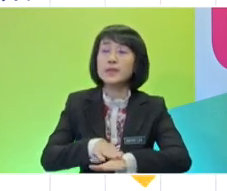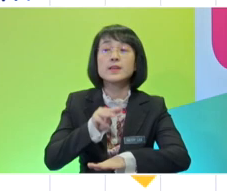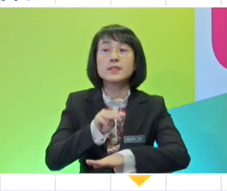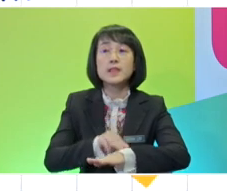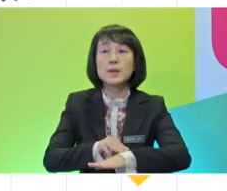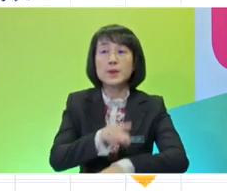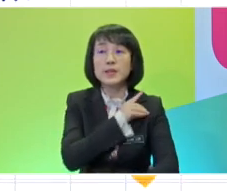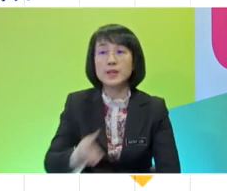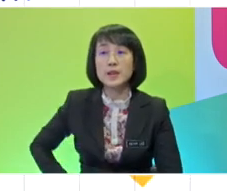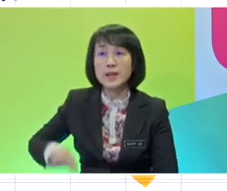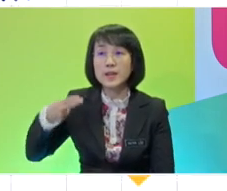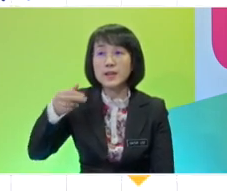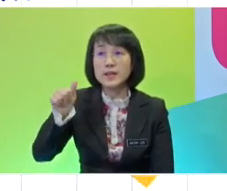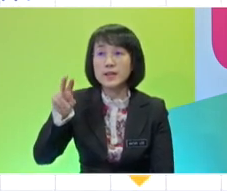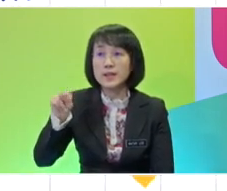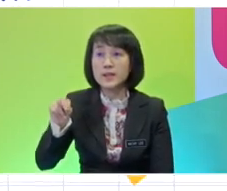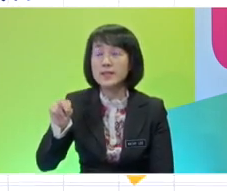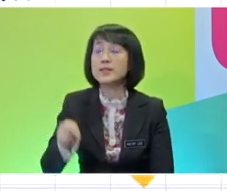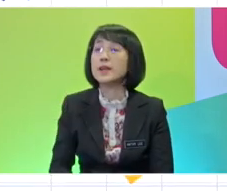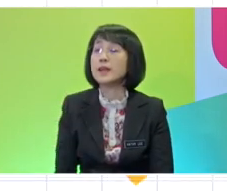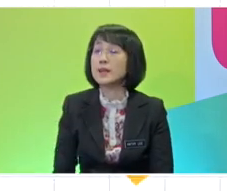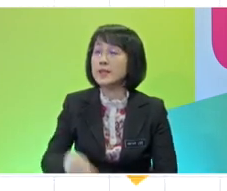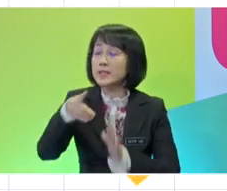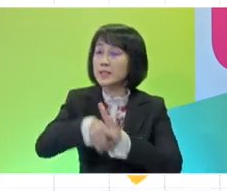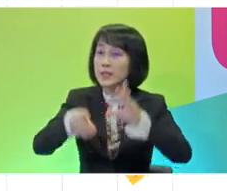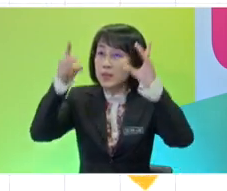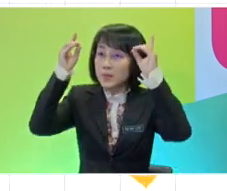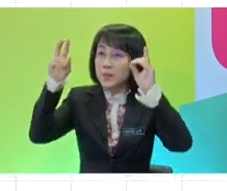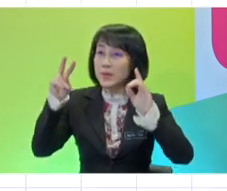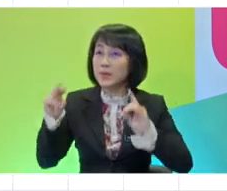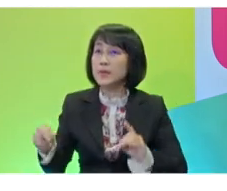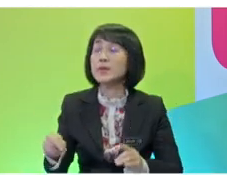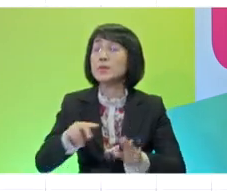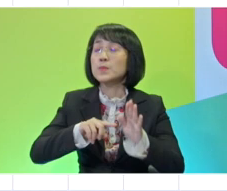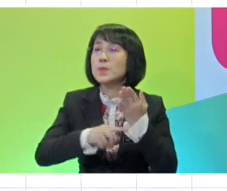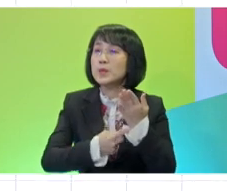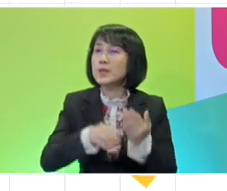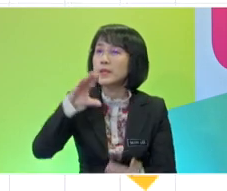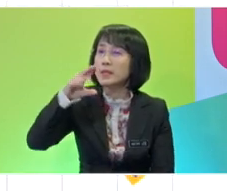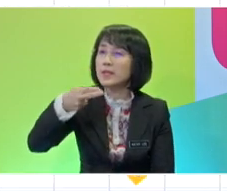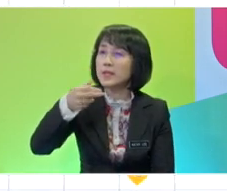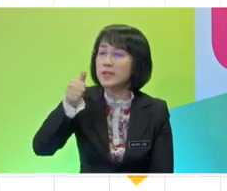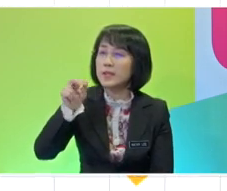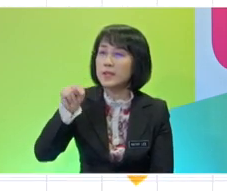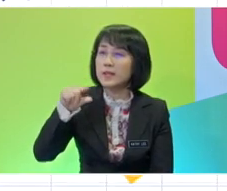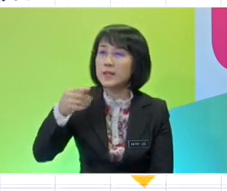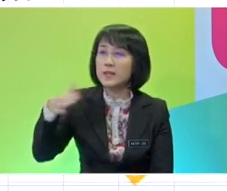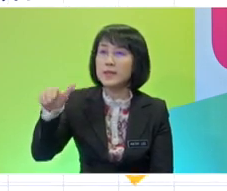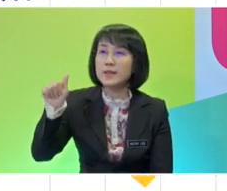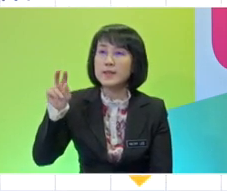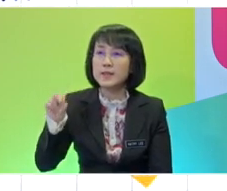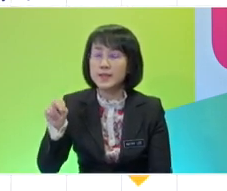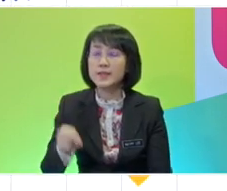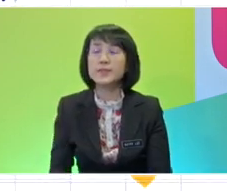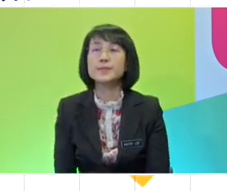pendidikan diperkokoh melalui penumbuhan sekolah tinggi di chang'an penekanan diberikan kepada pembelajaran ajaran